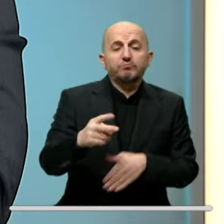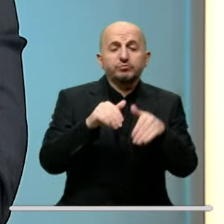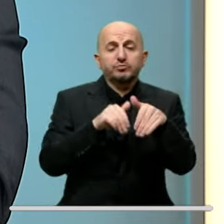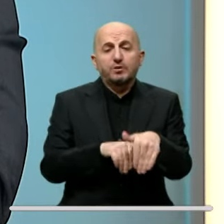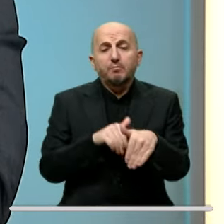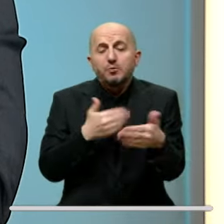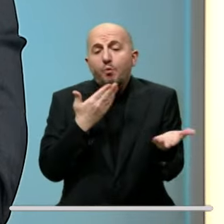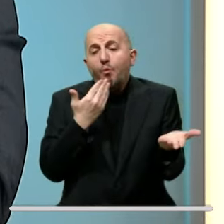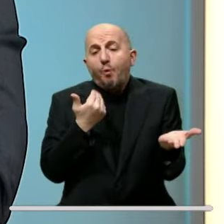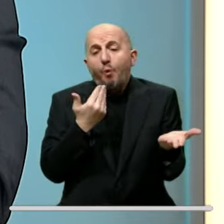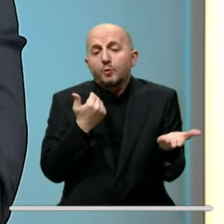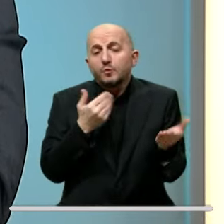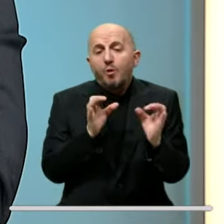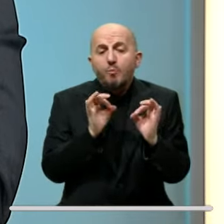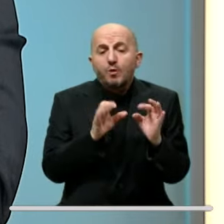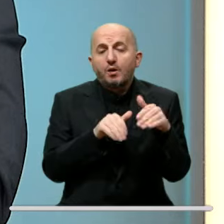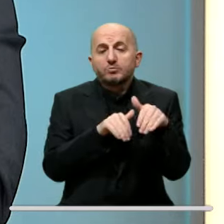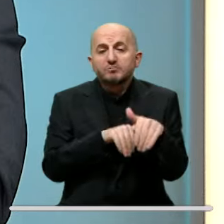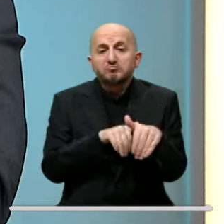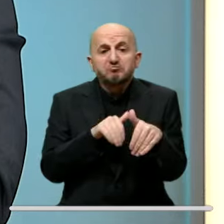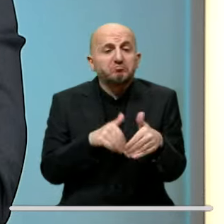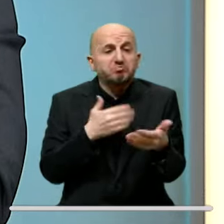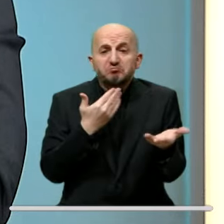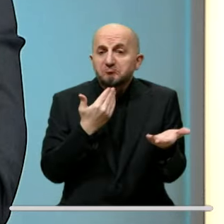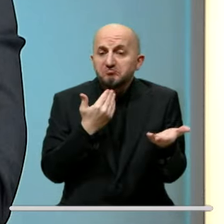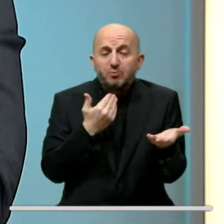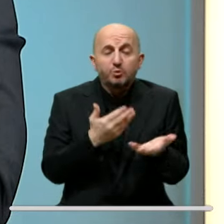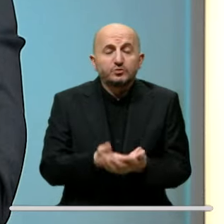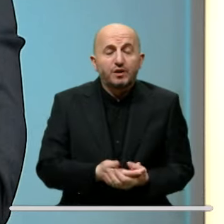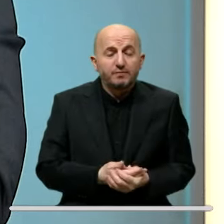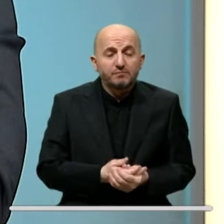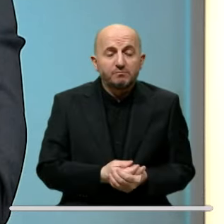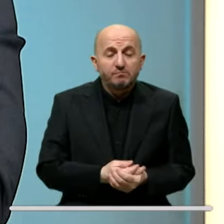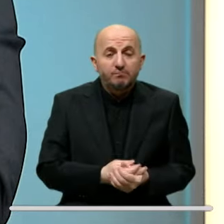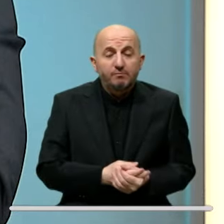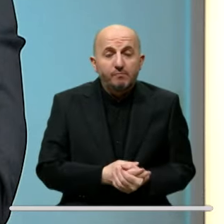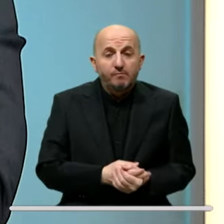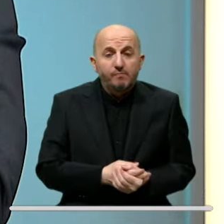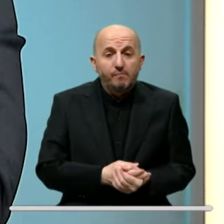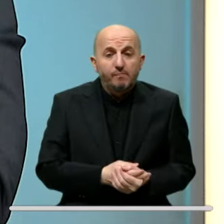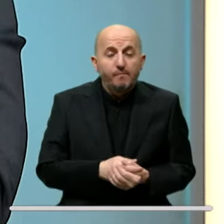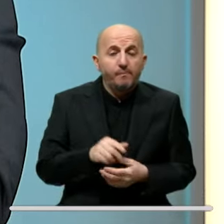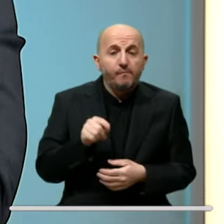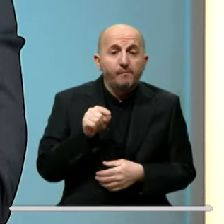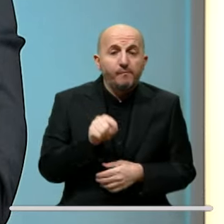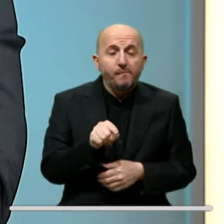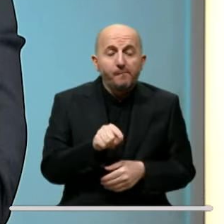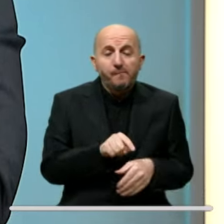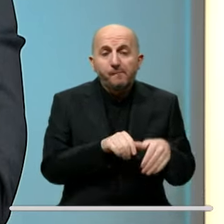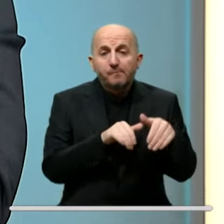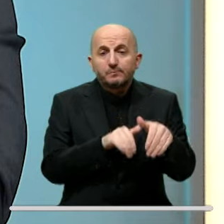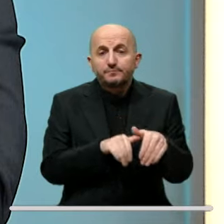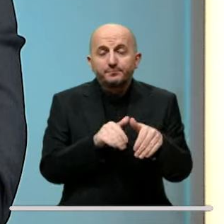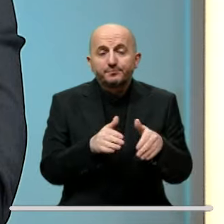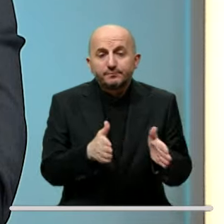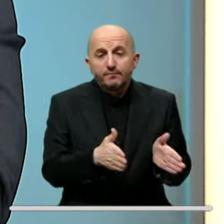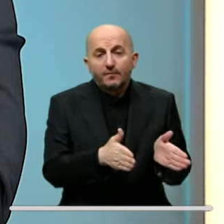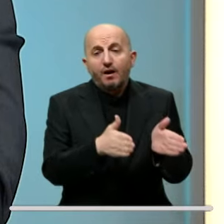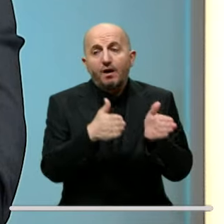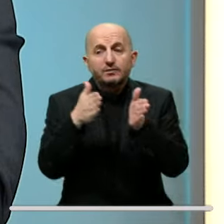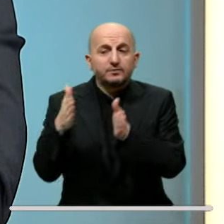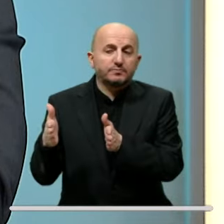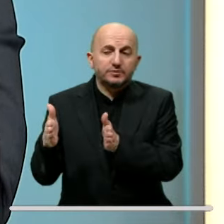kabristanlık yoksa böyle bir mezarlık tahsis edilmemişse bu kabristanın ayrı bir köşesine,